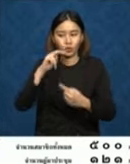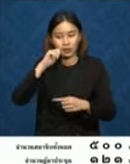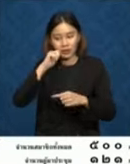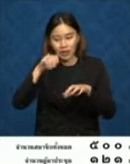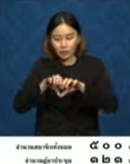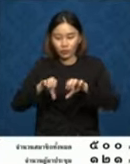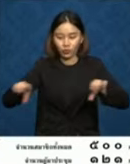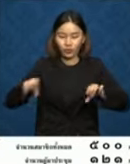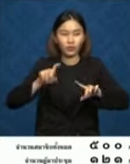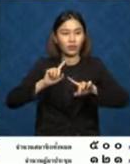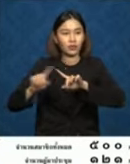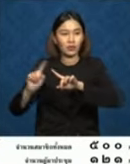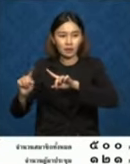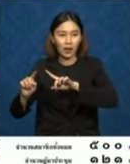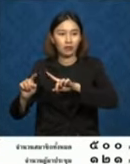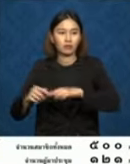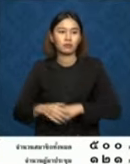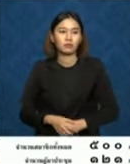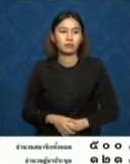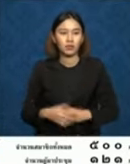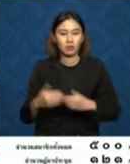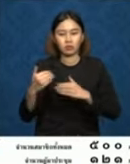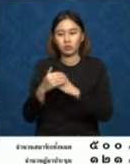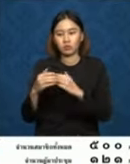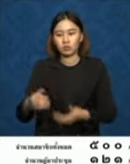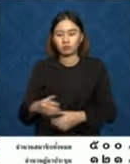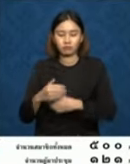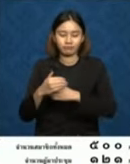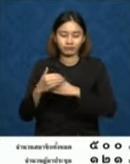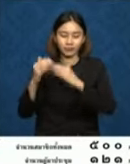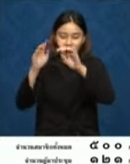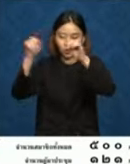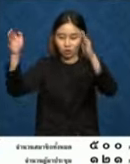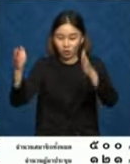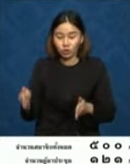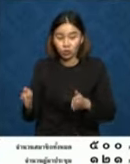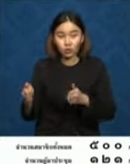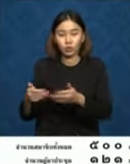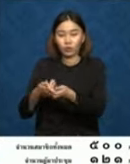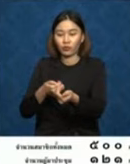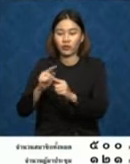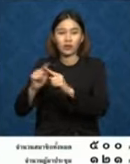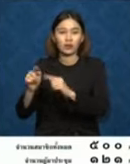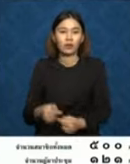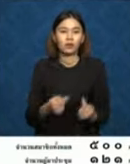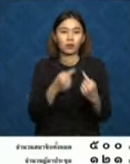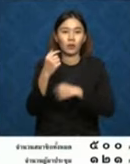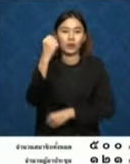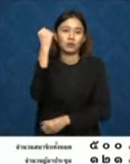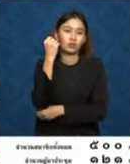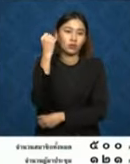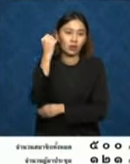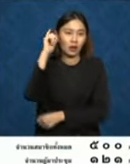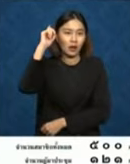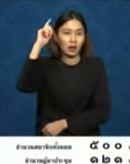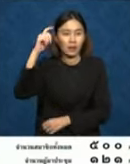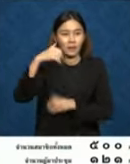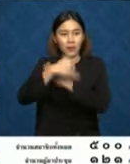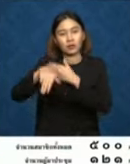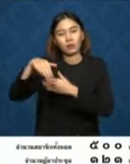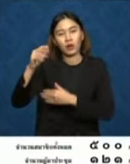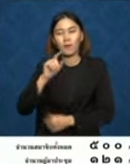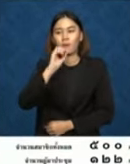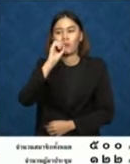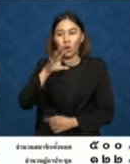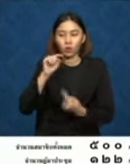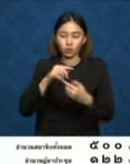องสว่างประตูเหล็กห้องขยะที่พังตู้เก็บถังดับเพลิงนะครับต่อไปครับปัญหาขอทานต่างด้าวละเมิดสิทธิเด็กนะครับเคยร้องไปที่กรรมธิ